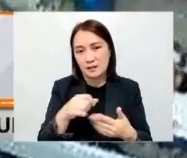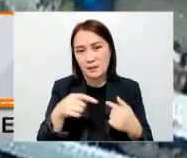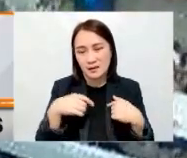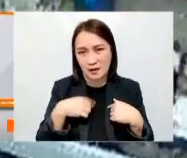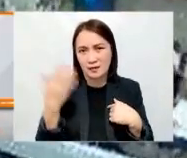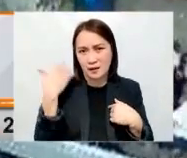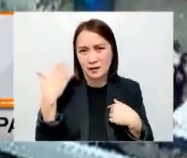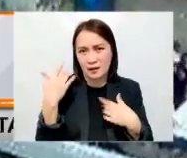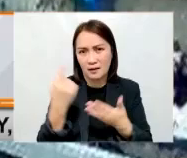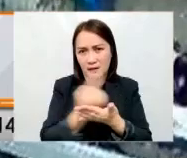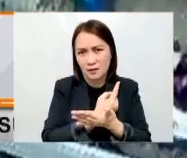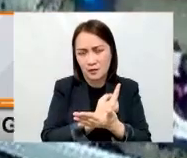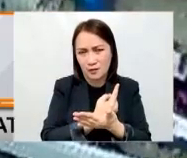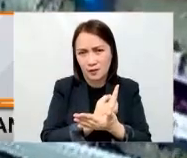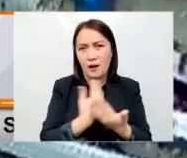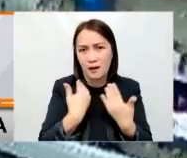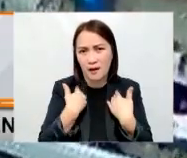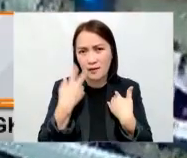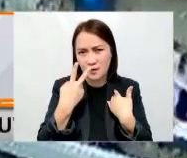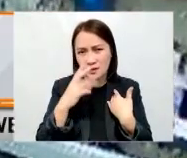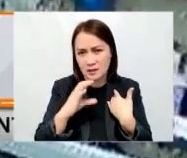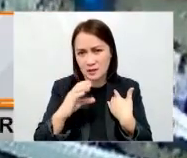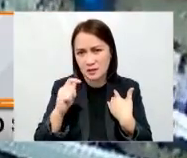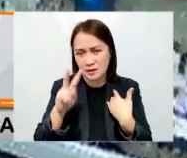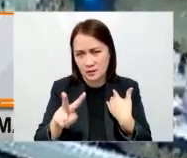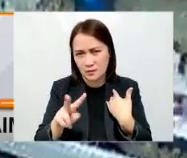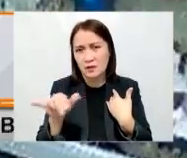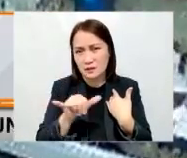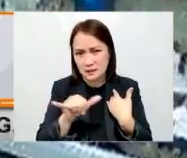linggo lang, nasa pool pa siya sa CCTV na nagpapatok sa isang kanal.